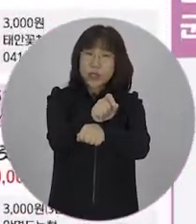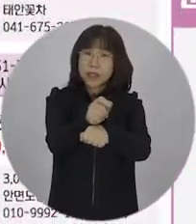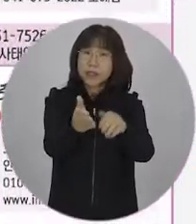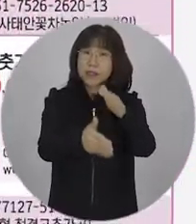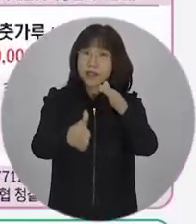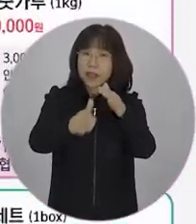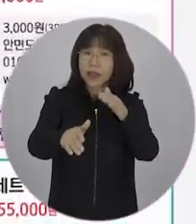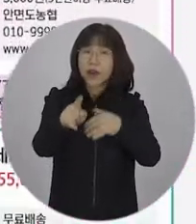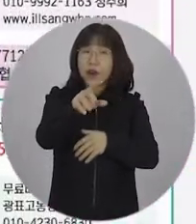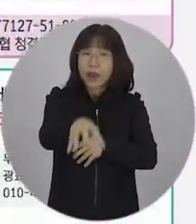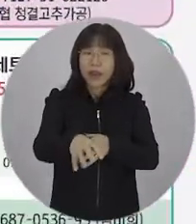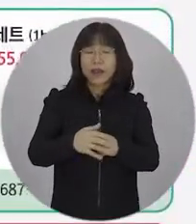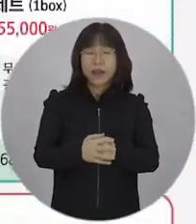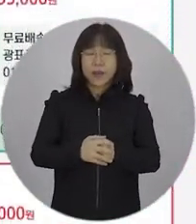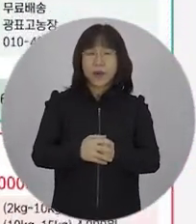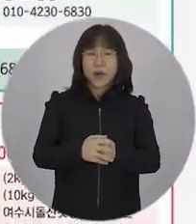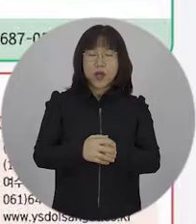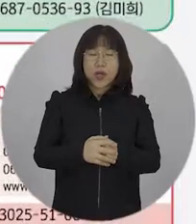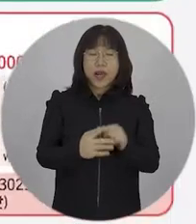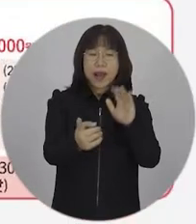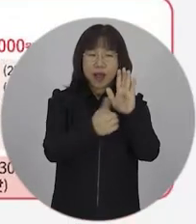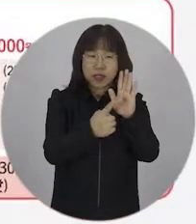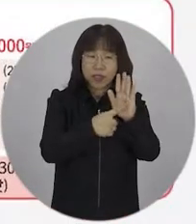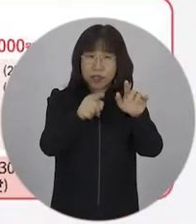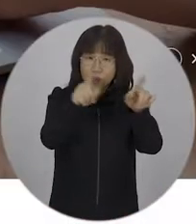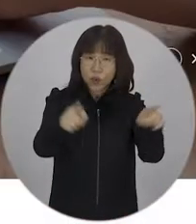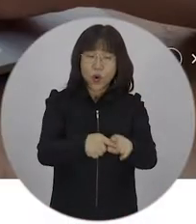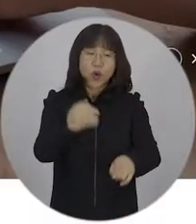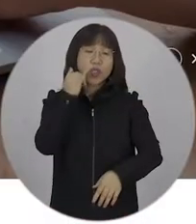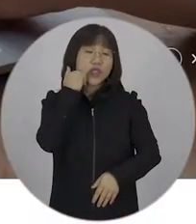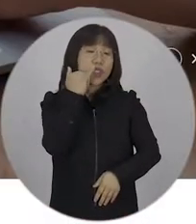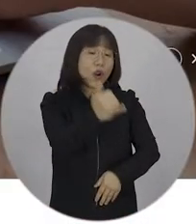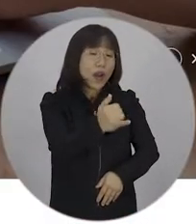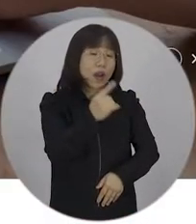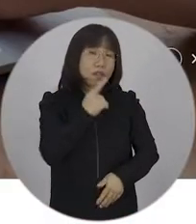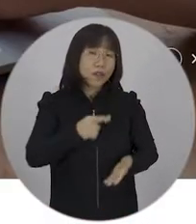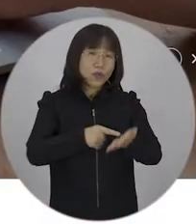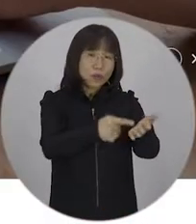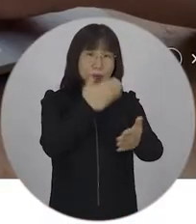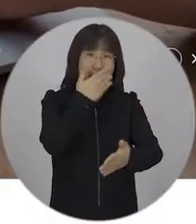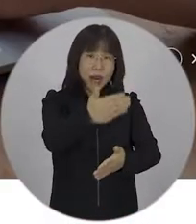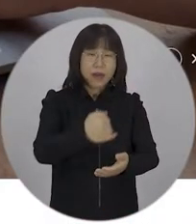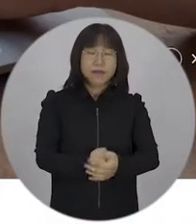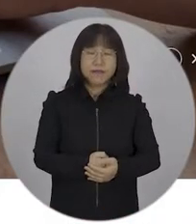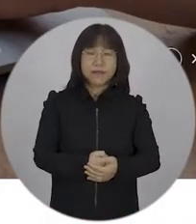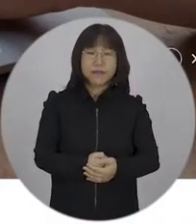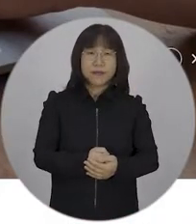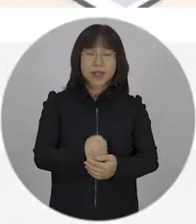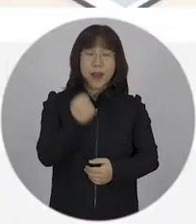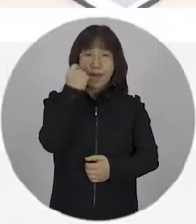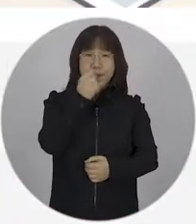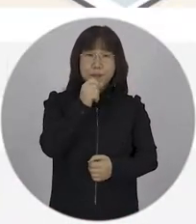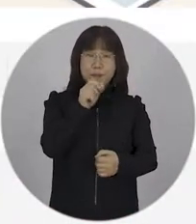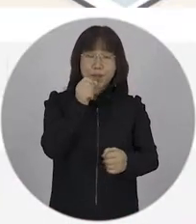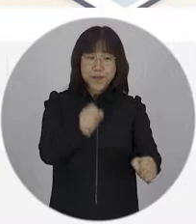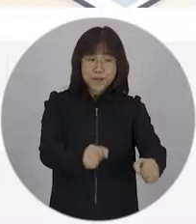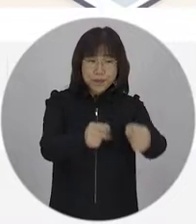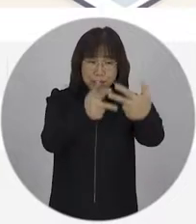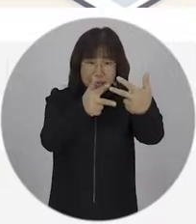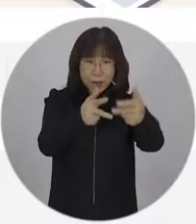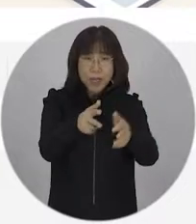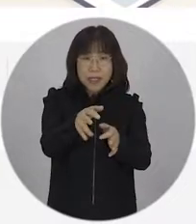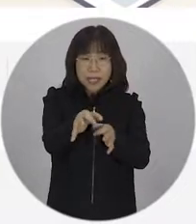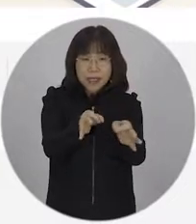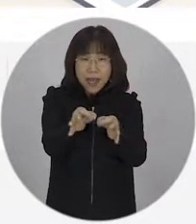주민센터에 직거래 장터 관련 전단지를 두고 전화로도 주문할 수 있도록 했습니다. 비대면 직거래 장터에 대한 보다